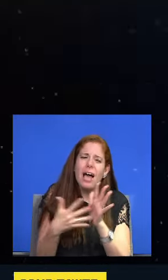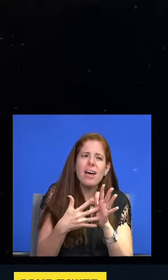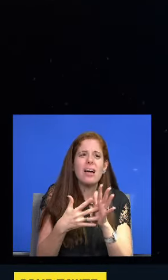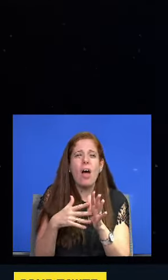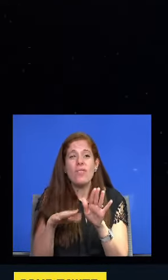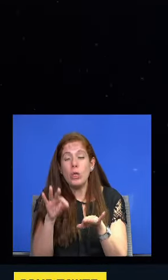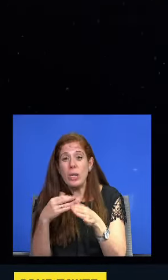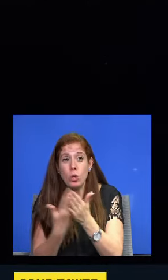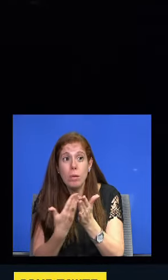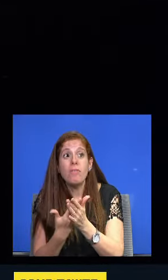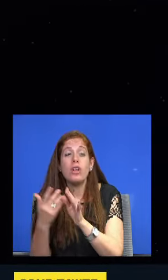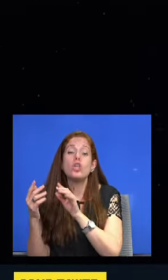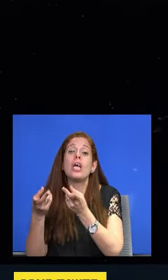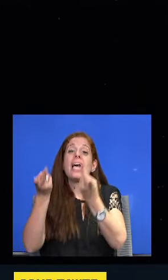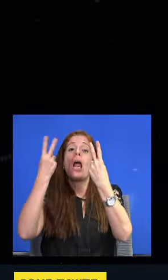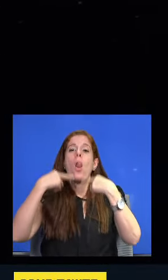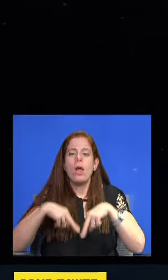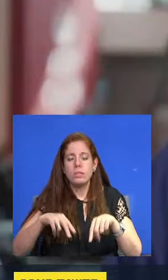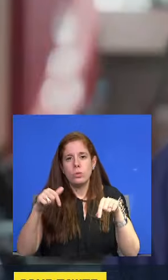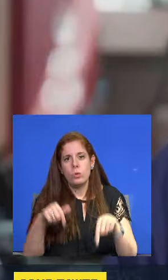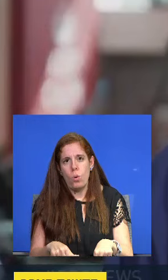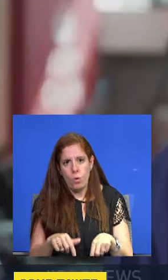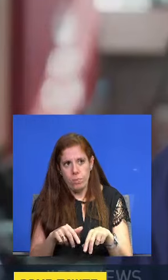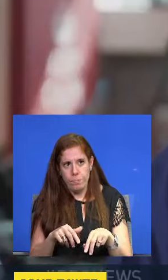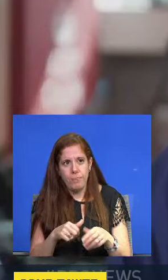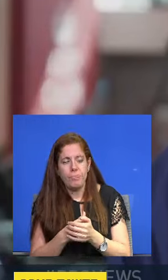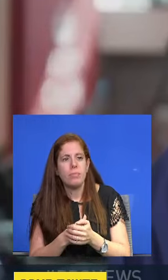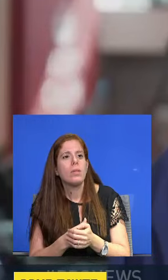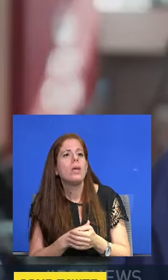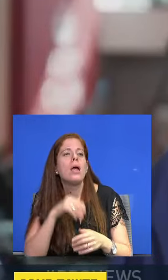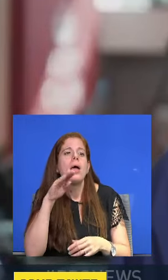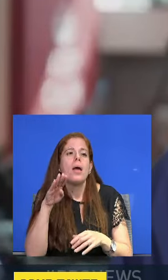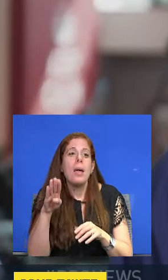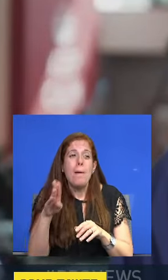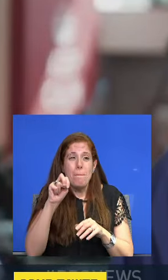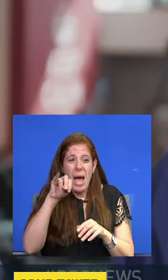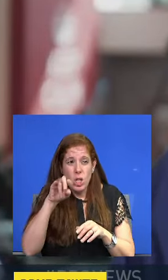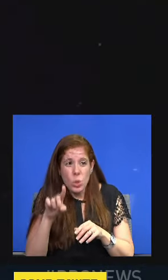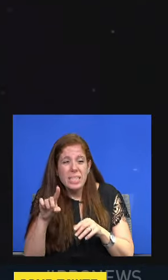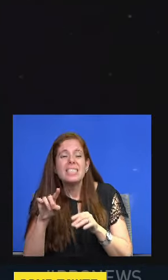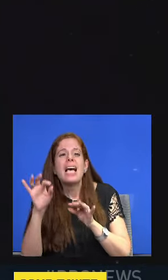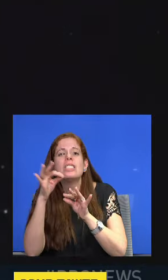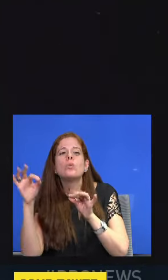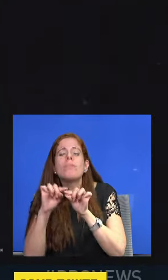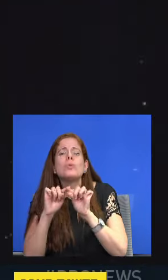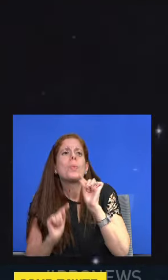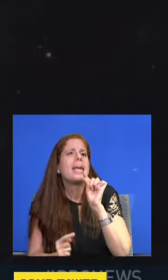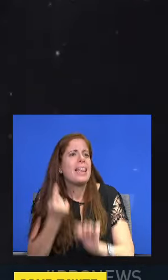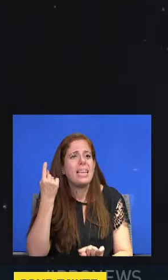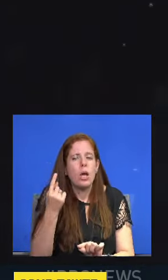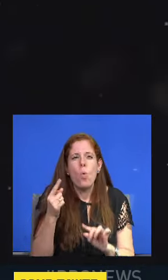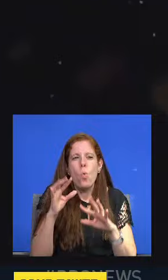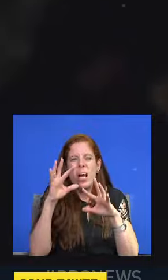לפני שהחלה את דרכה הארוכה הביתה. Bennu is a very rare type of asteroid in the inner solar system. It's incredibly